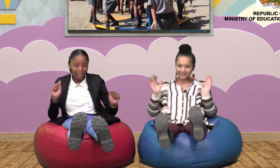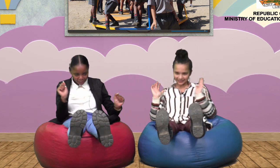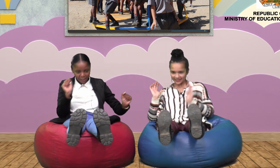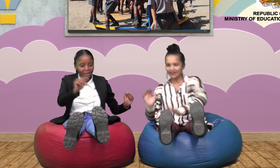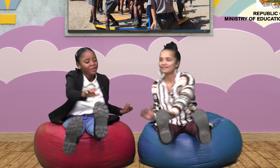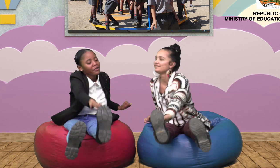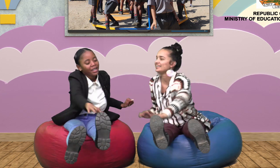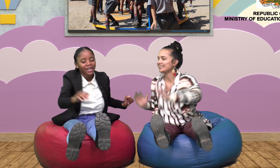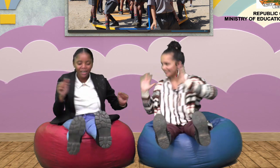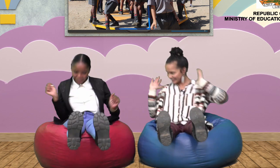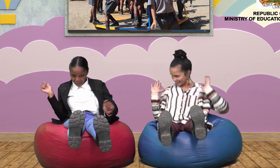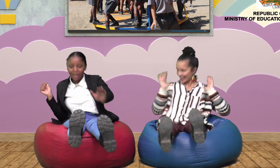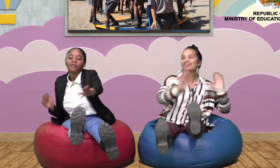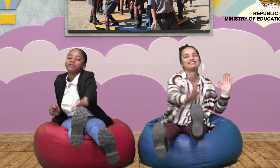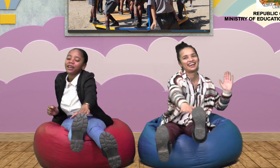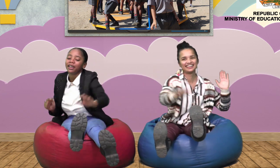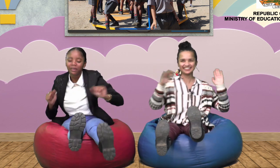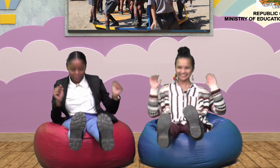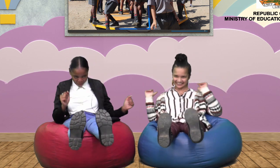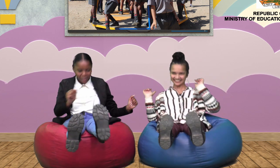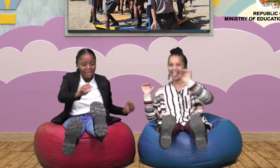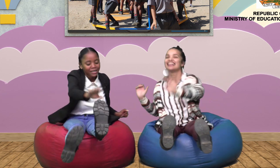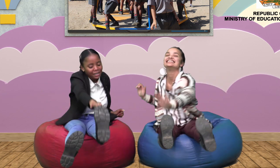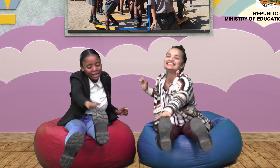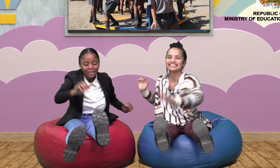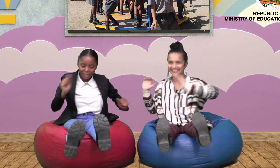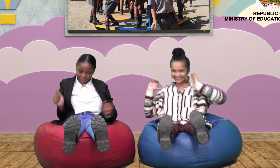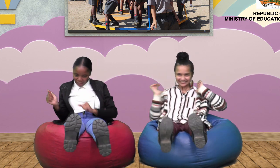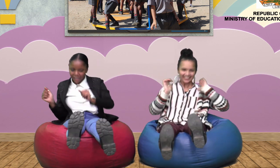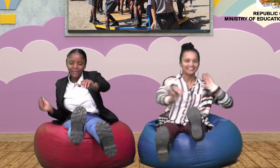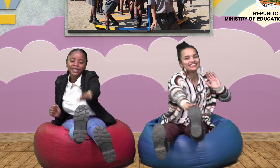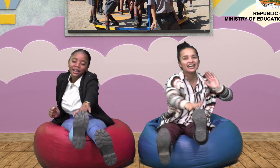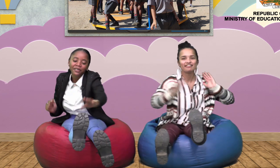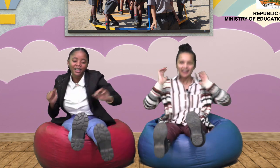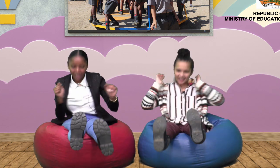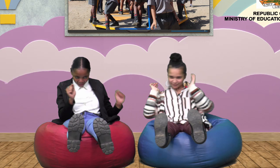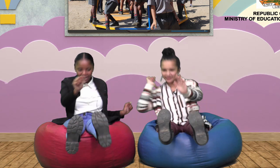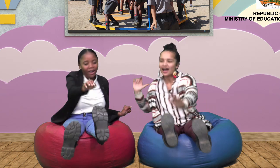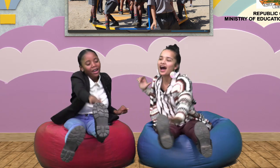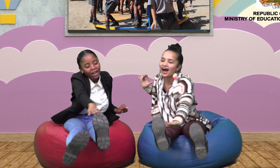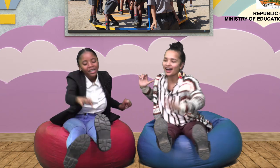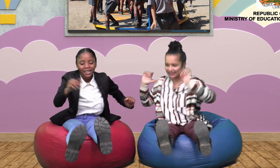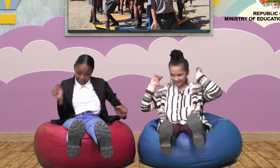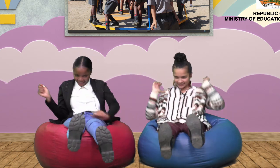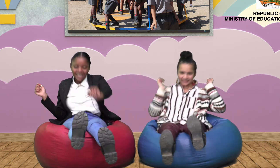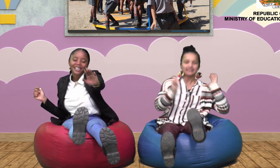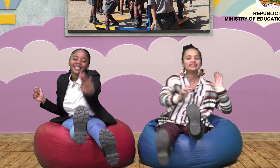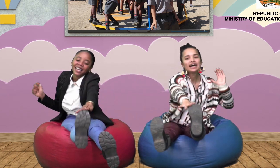3 4 5 6 7